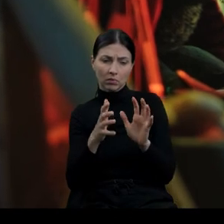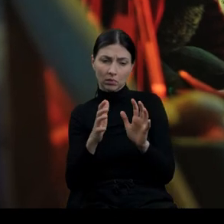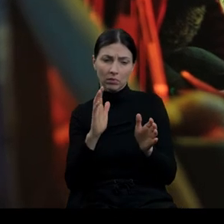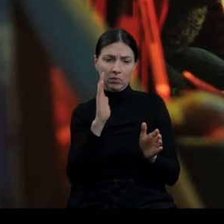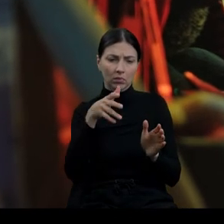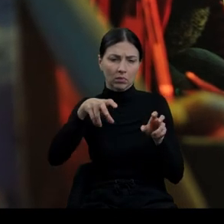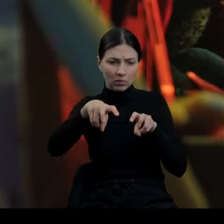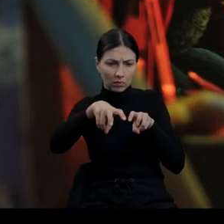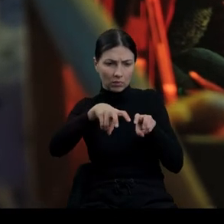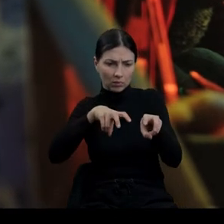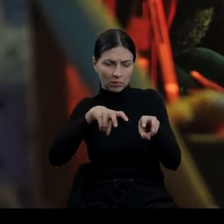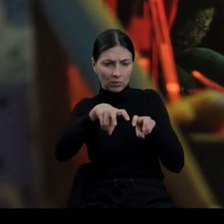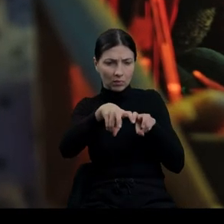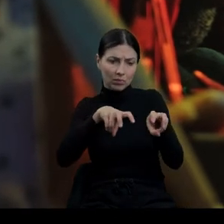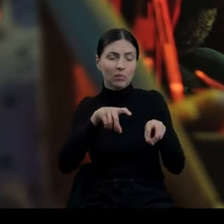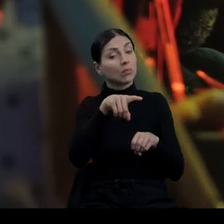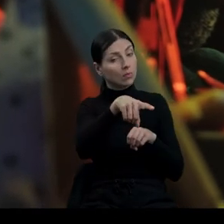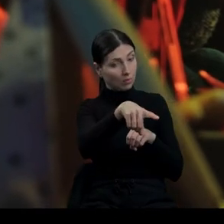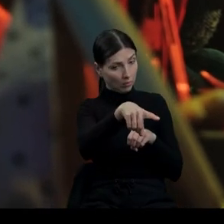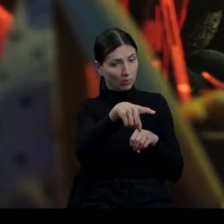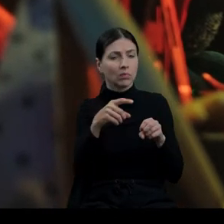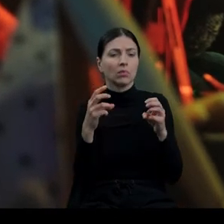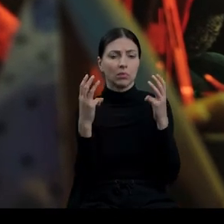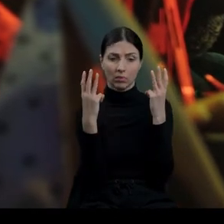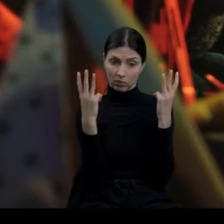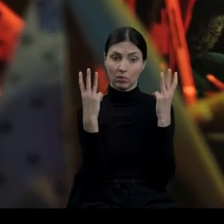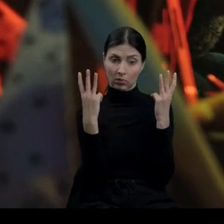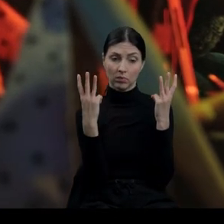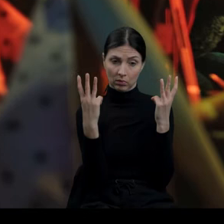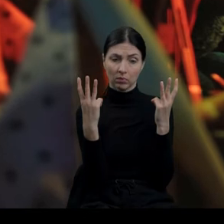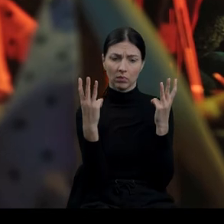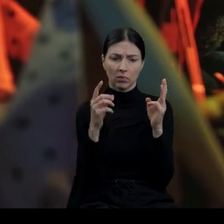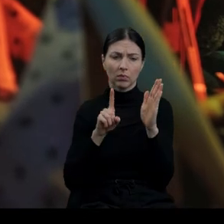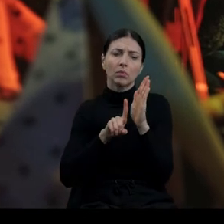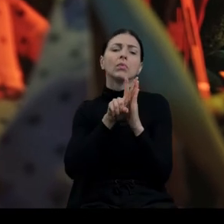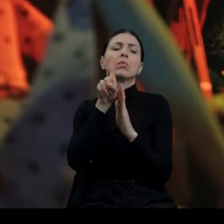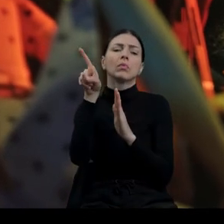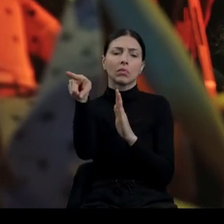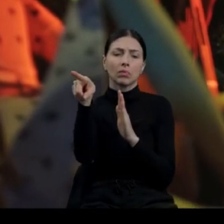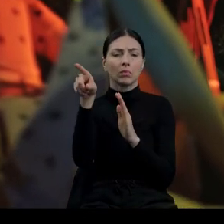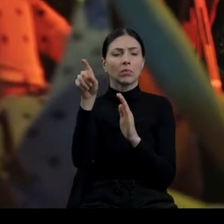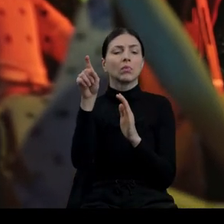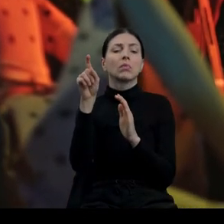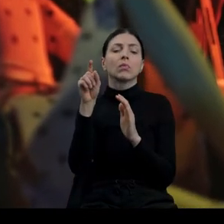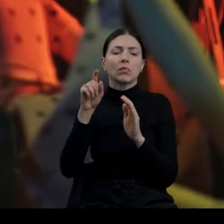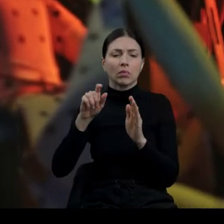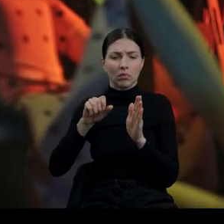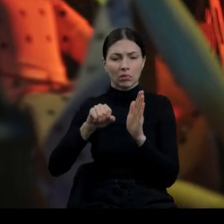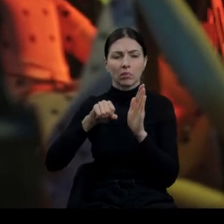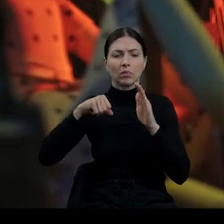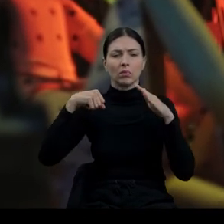a nie będzie jakby, nie będzie przekreśleniem, bo mówmy o tym szczerze, nie będzie